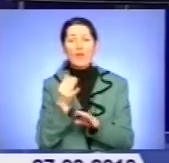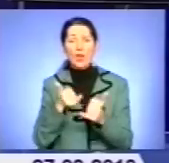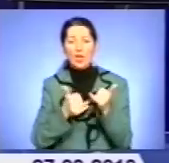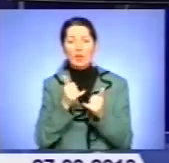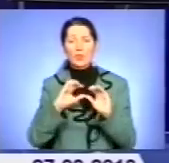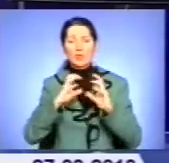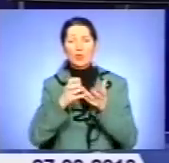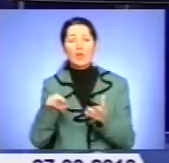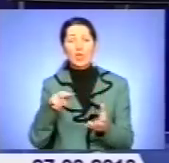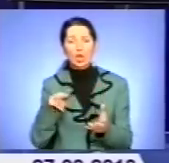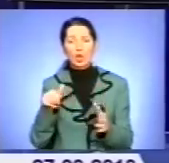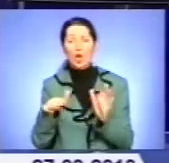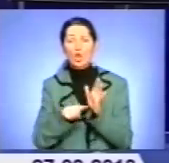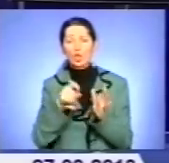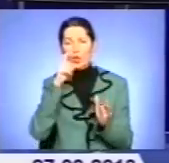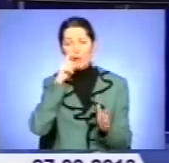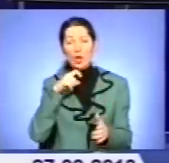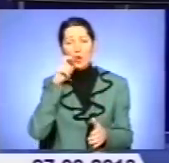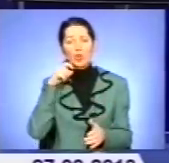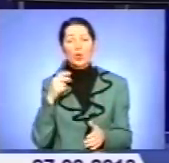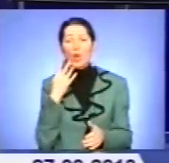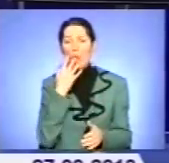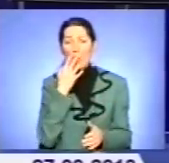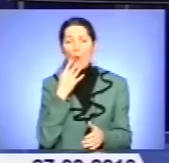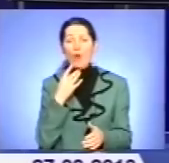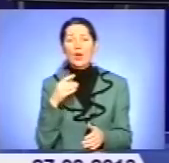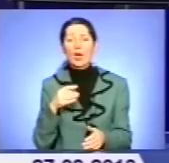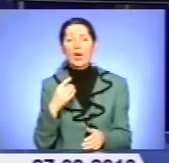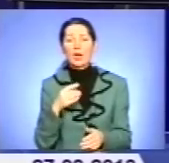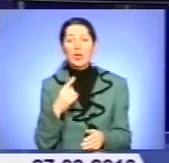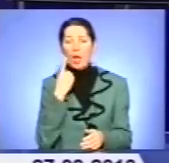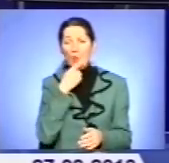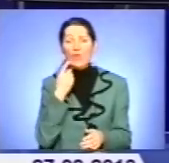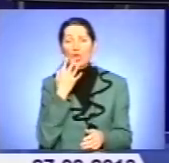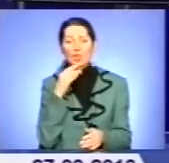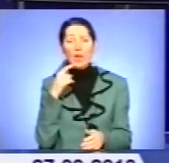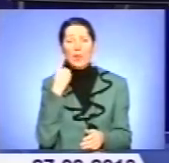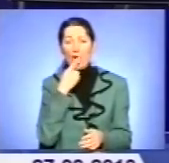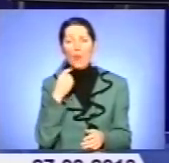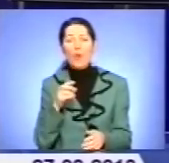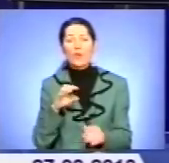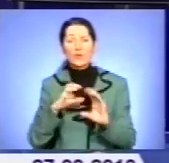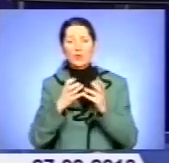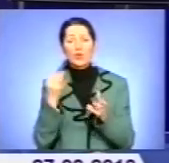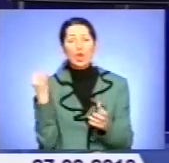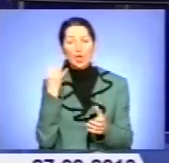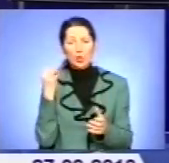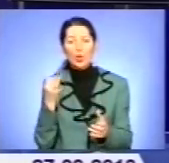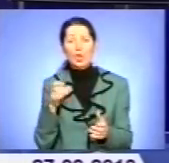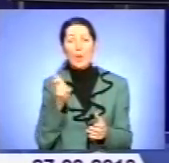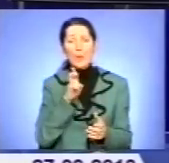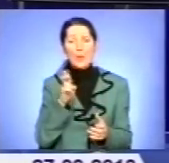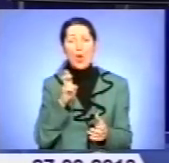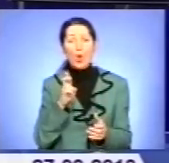А 6 квітня – з української мови та літератури, іноземних мов, всесвітньої історії, біології, фізики, російської мови.